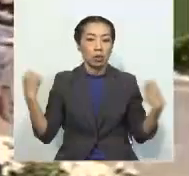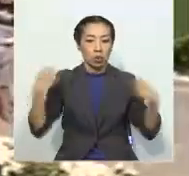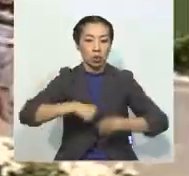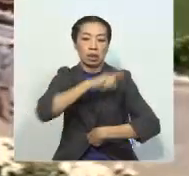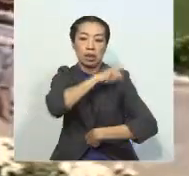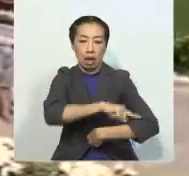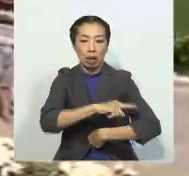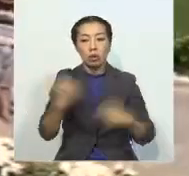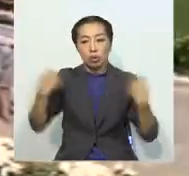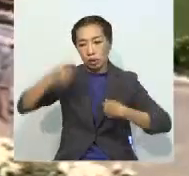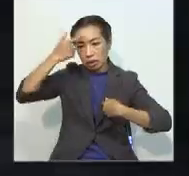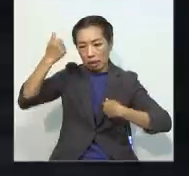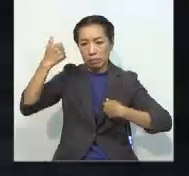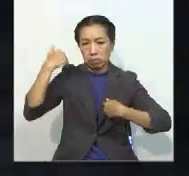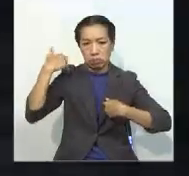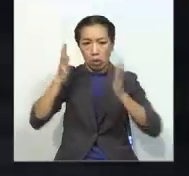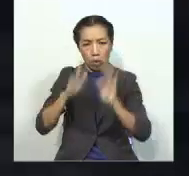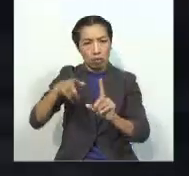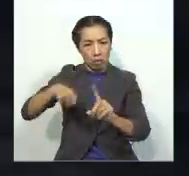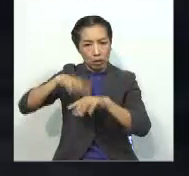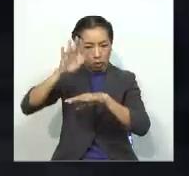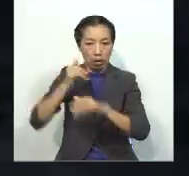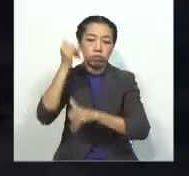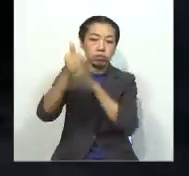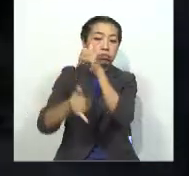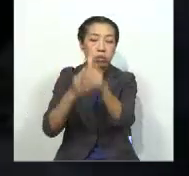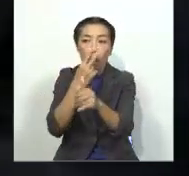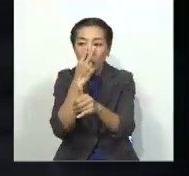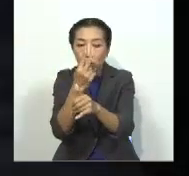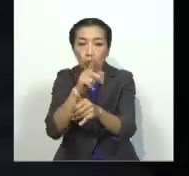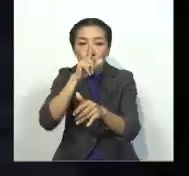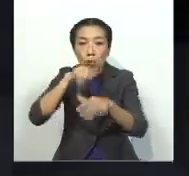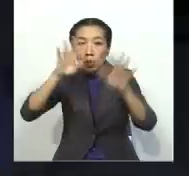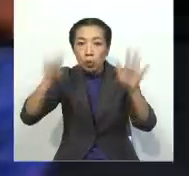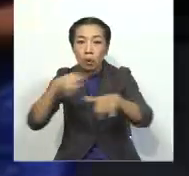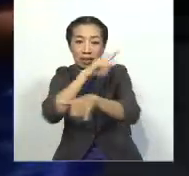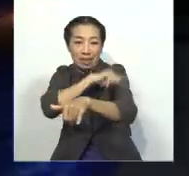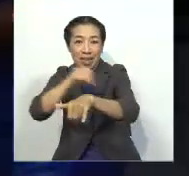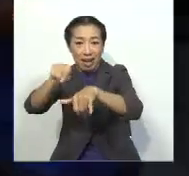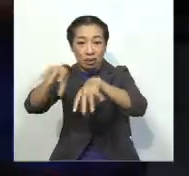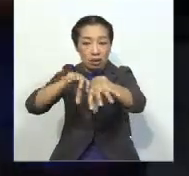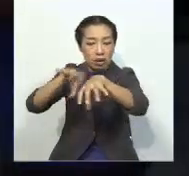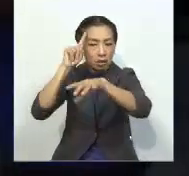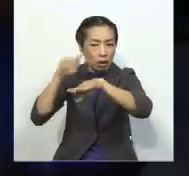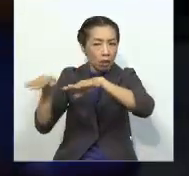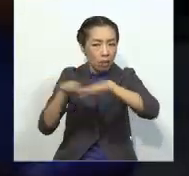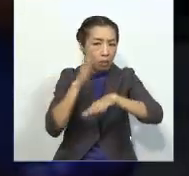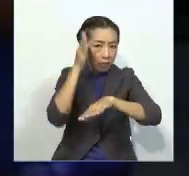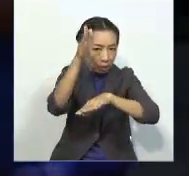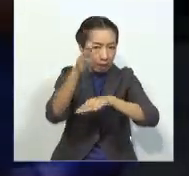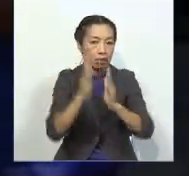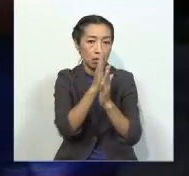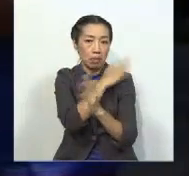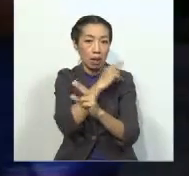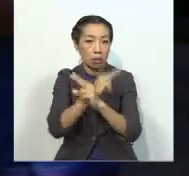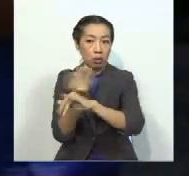ดสีขาวและชุดสีดำเป็นจำนวนหลายพันคนเดินทางเข้ามาชมนกหัสดีลิงเทินบุษบกที่จัดเตรียมไว้ในพิธีพระราชทานเพลิงศ